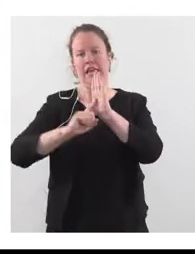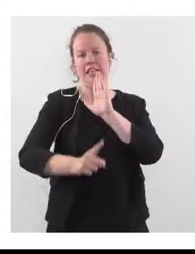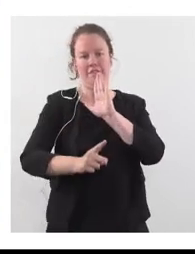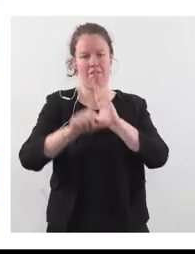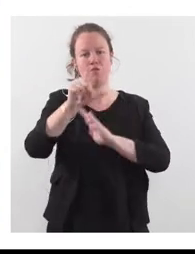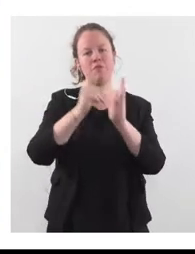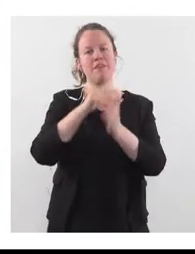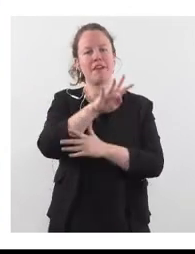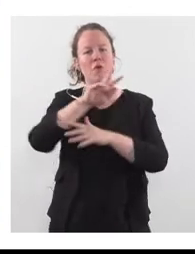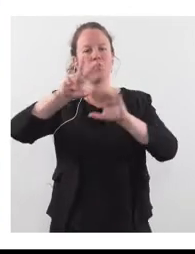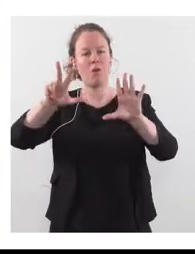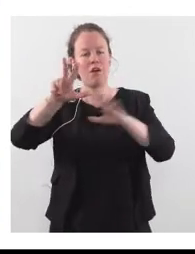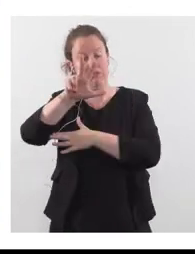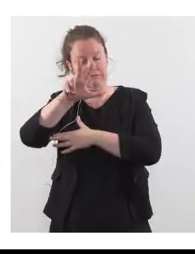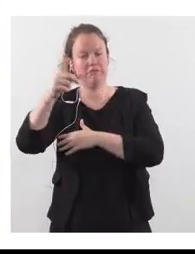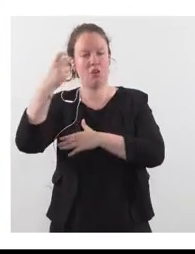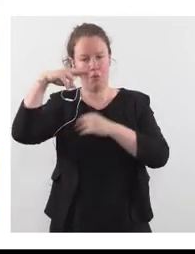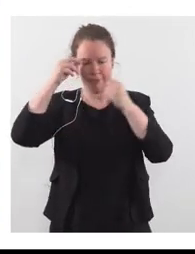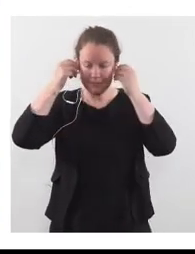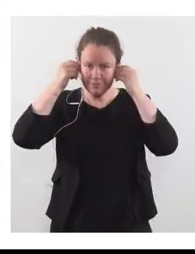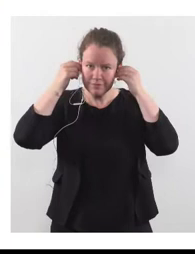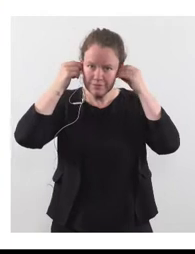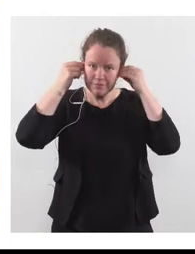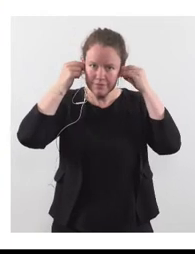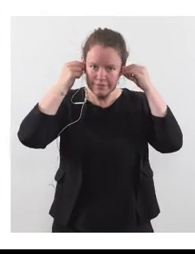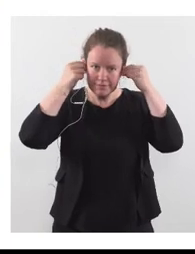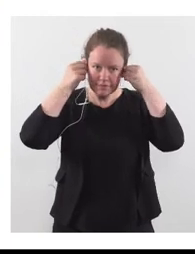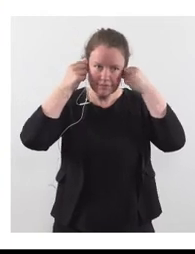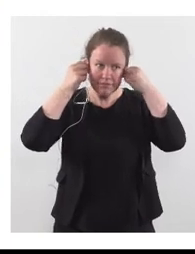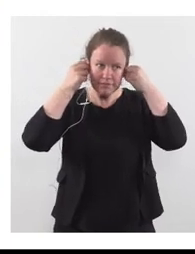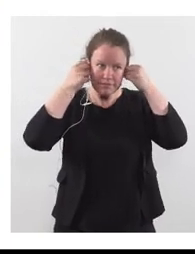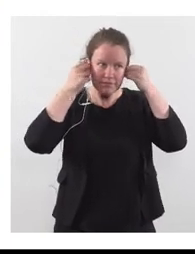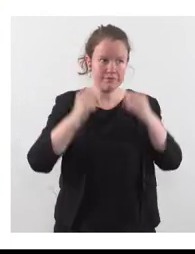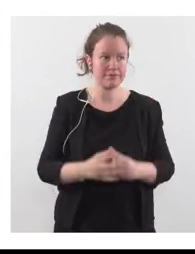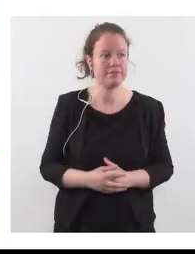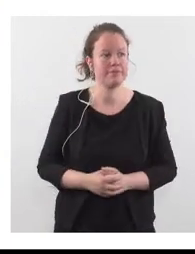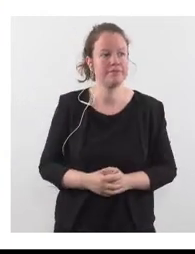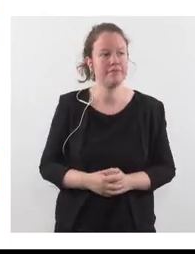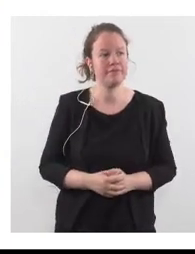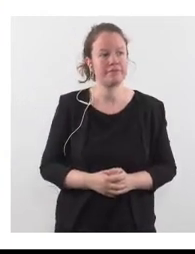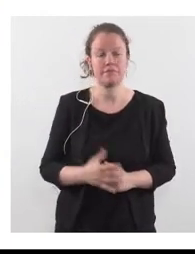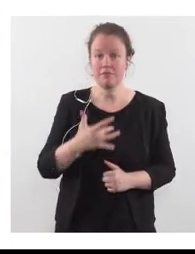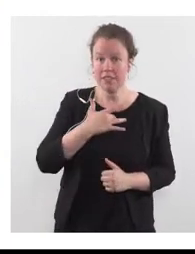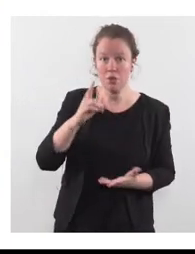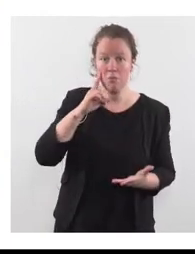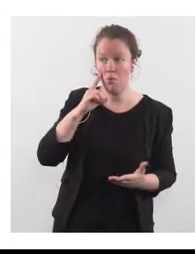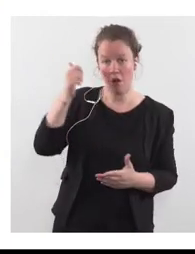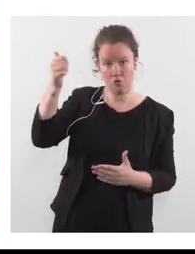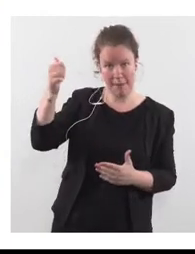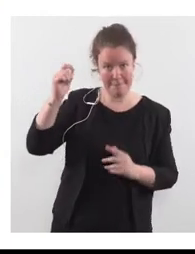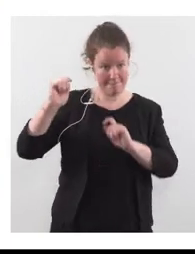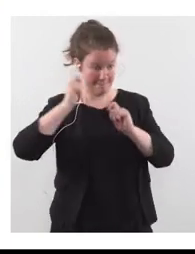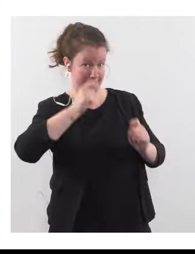2043. Bien inspiré, le législateur d'ailleurs a doté la HALD, puis le défenseur des droits, de pouvoir d'enquête et